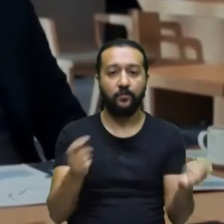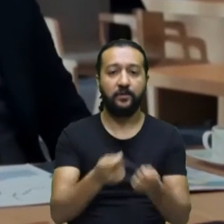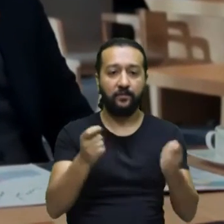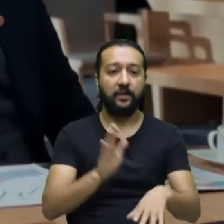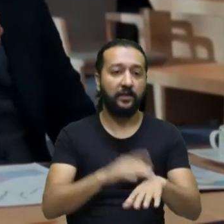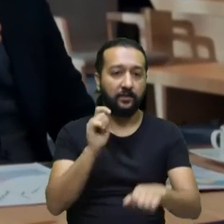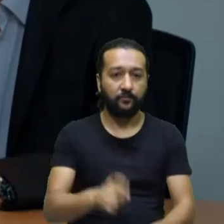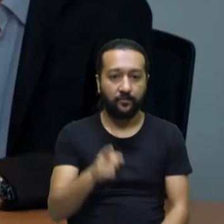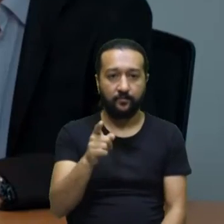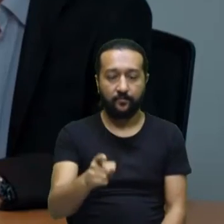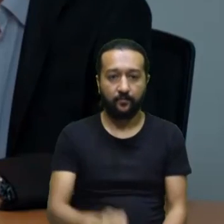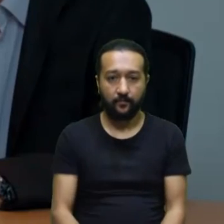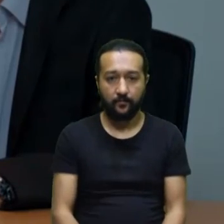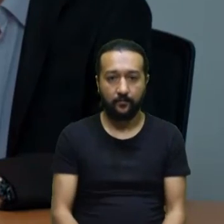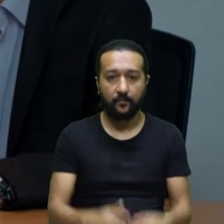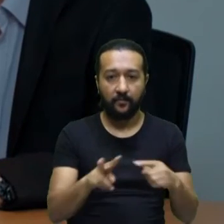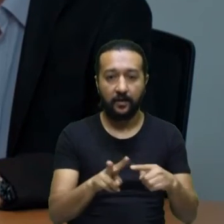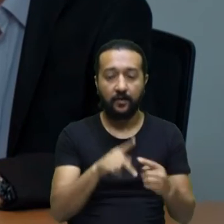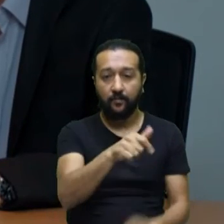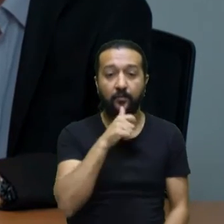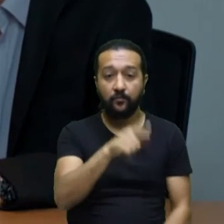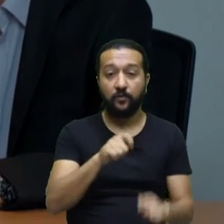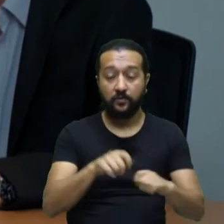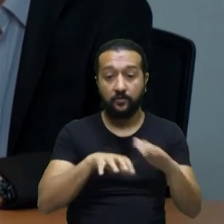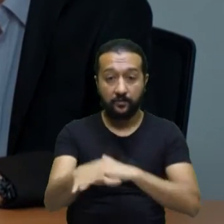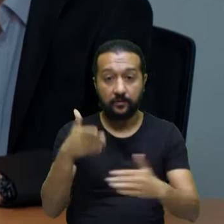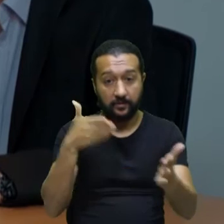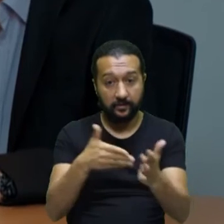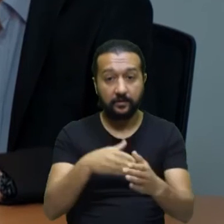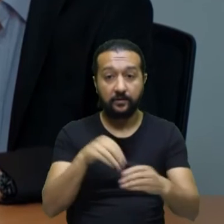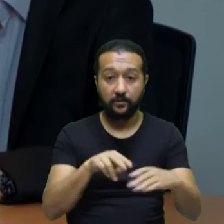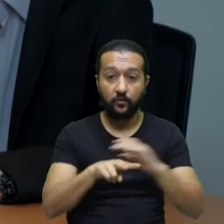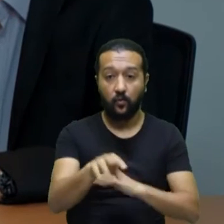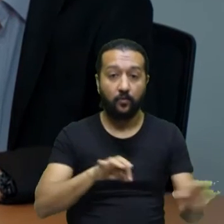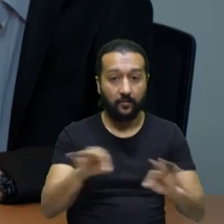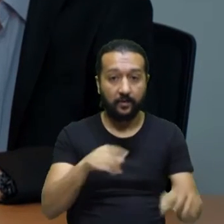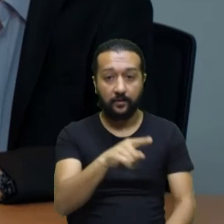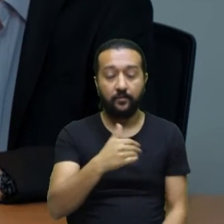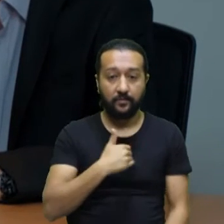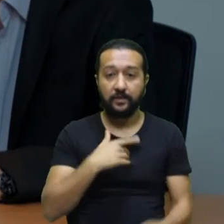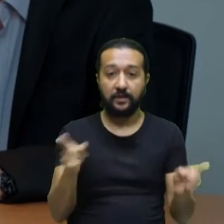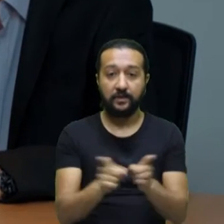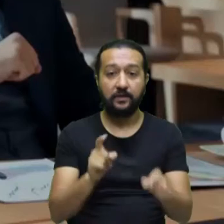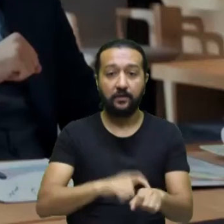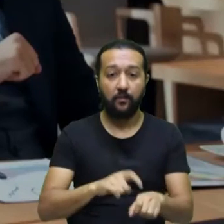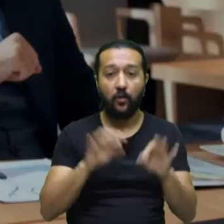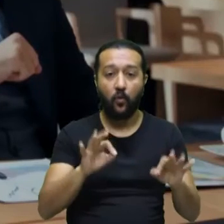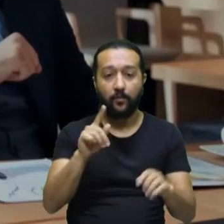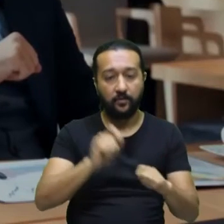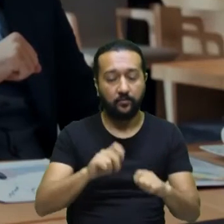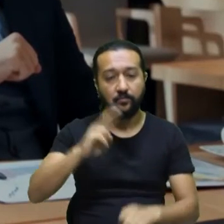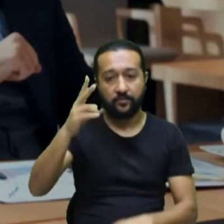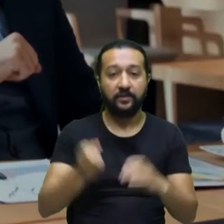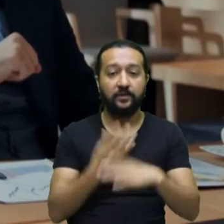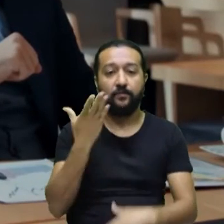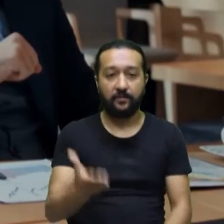çalışmalar yürütüyor. Kenan Bey'in bu sektördeki yatırımlar için çıkardığı yol haritası bizi kısa zamanda önemli bir pozisyona